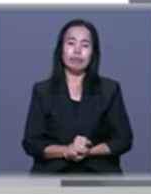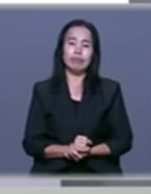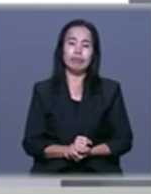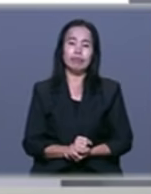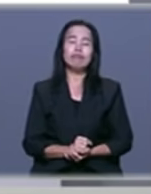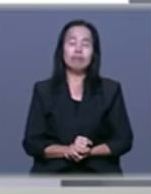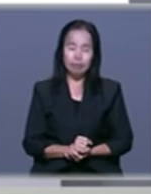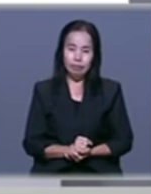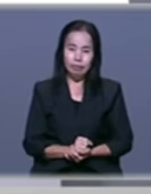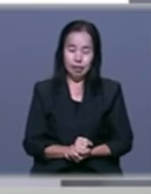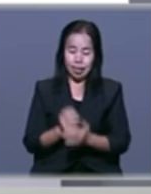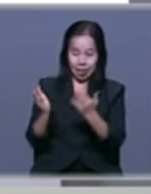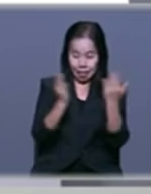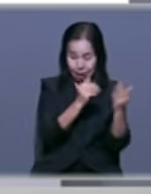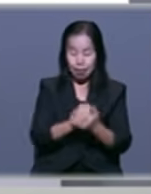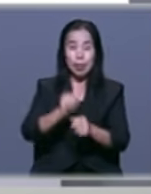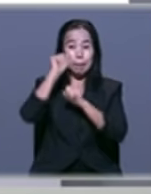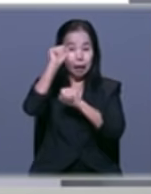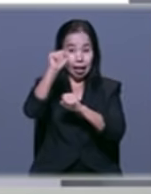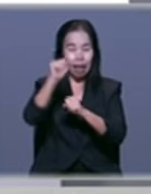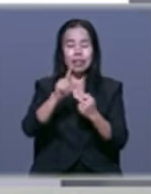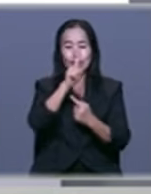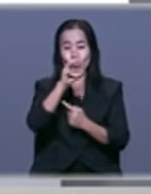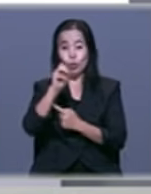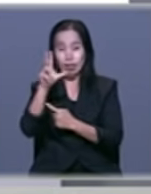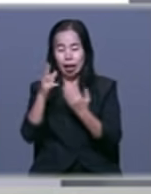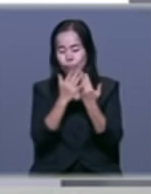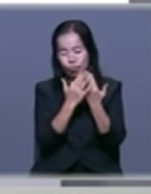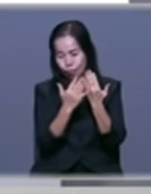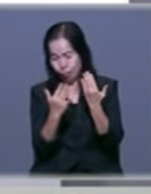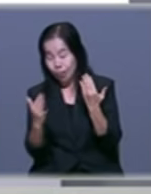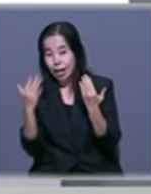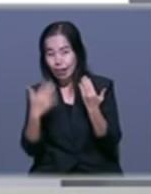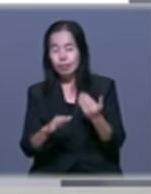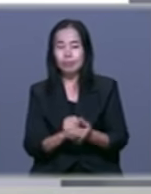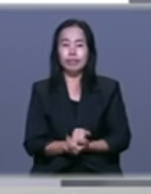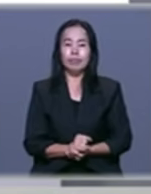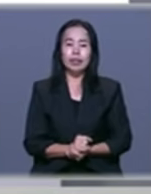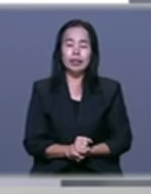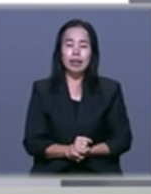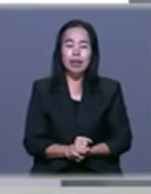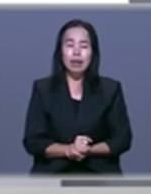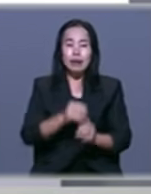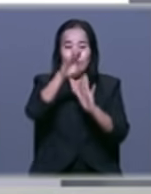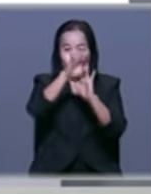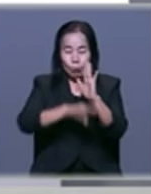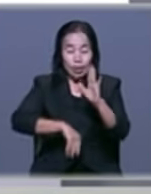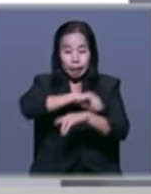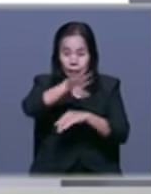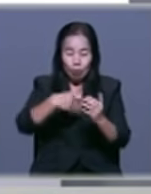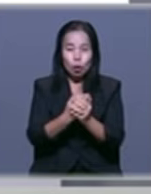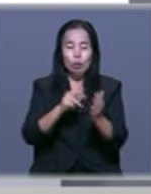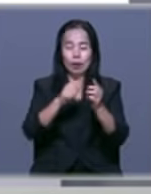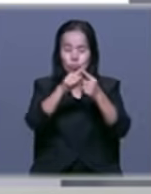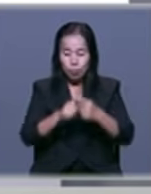อันนี้ที่ขึ้นให้ดูนะนี่คือตะกี้1 2 3 4 5 6 7ไปแล้วนะฮะ ค่ะ ก็คือว่าทั้งหมดเนี่ยนะก็คือแบบข้อ